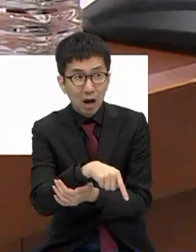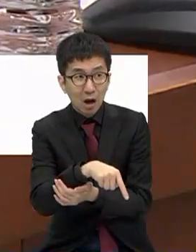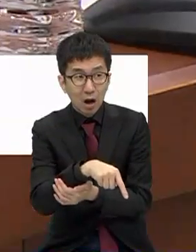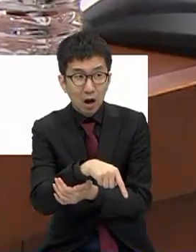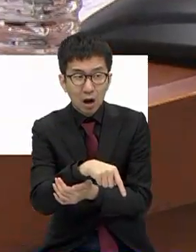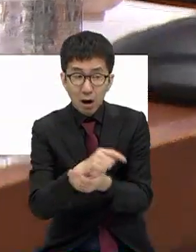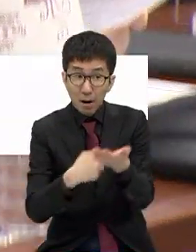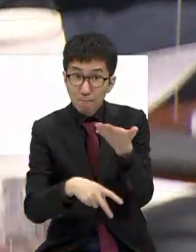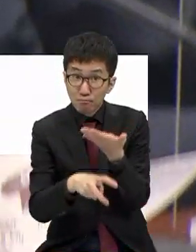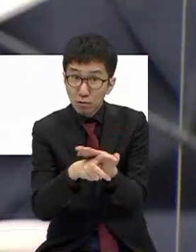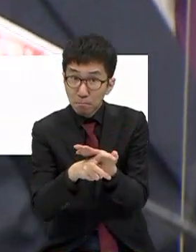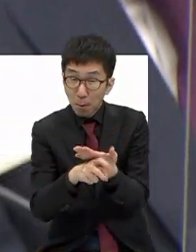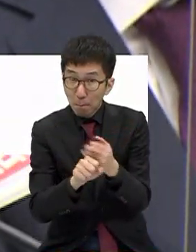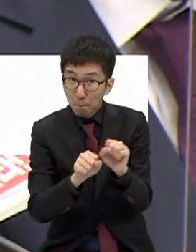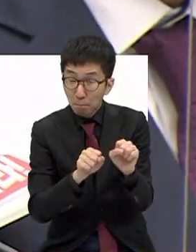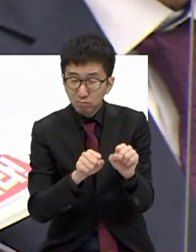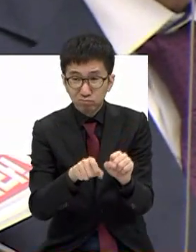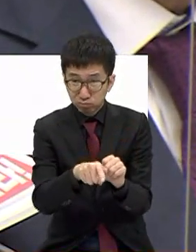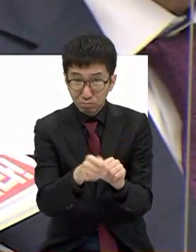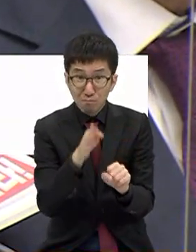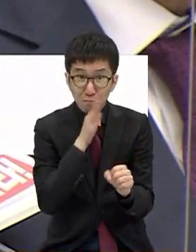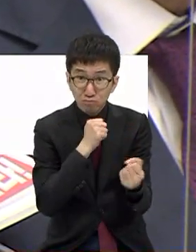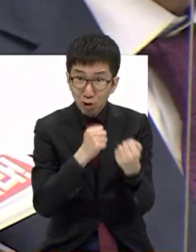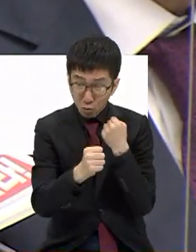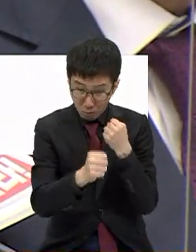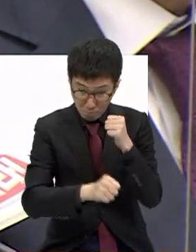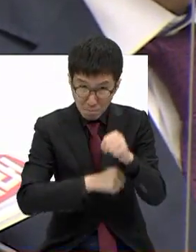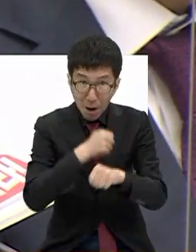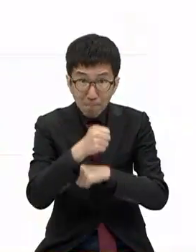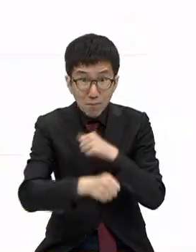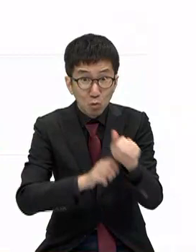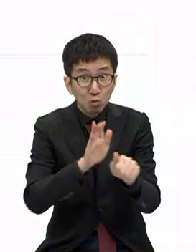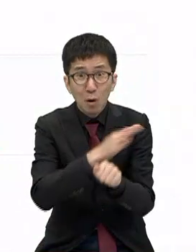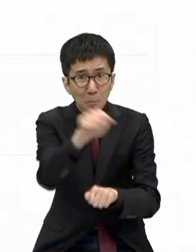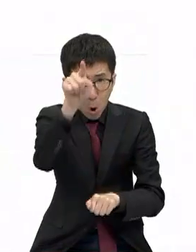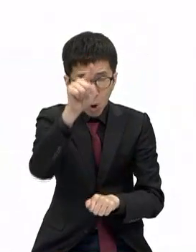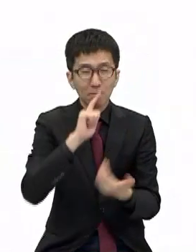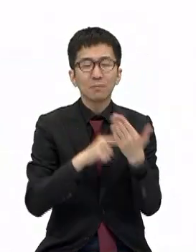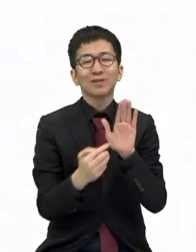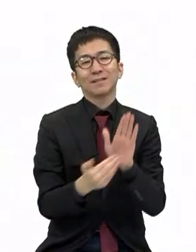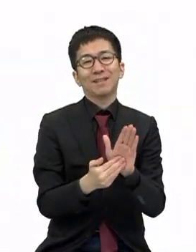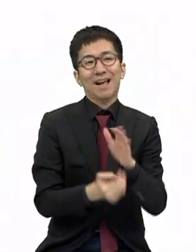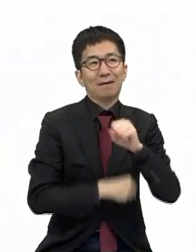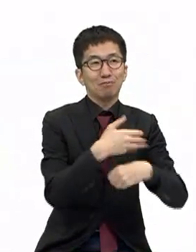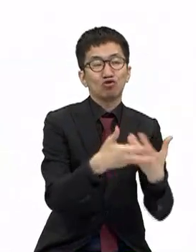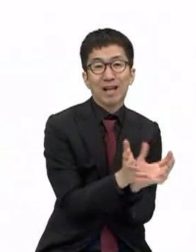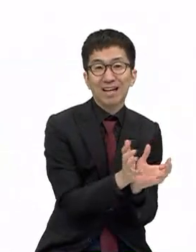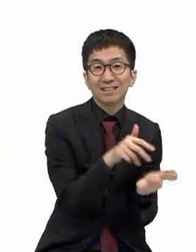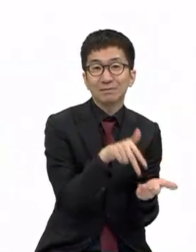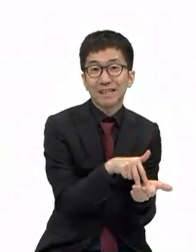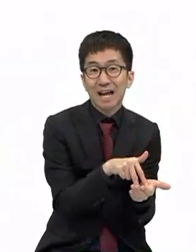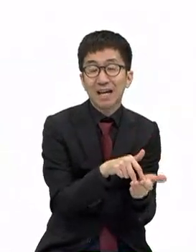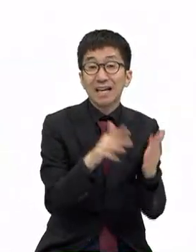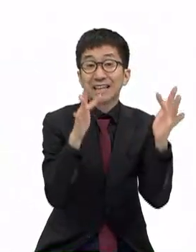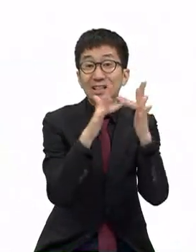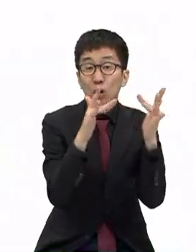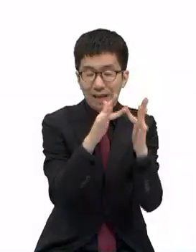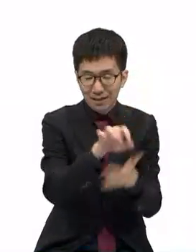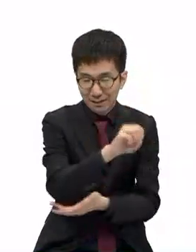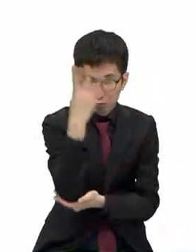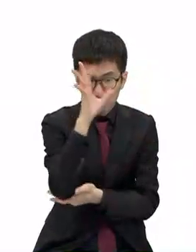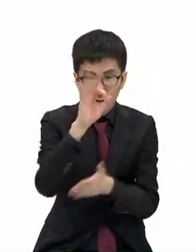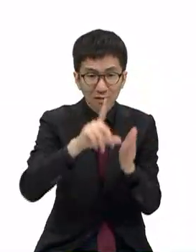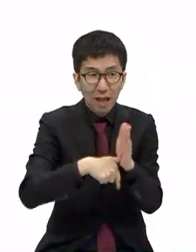위해 불법적 수단까지 정당화하는 발언이라고 비판했습니다. 민주당은 한 인터넷 언론사가 이재명 후보